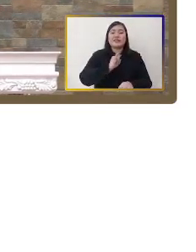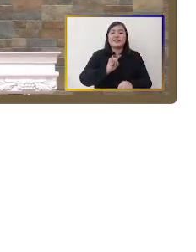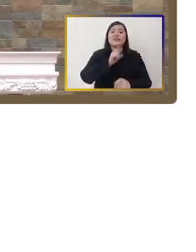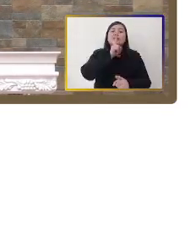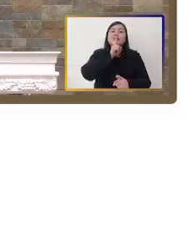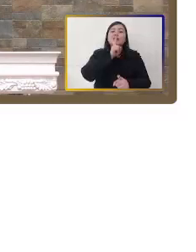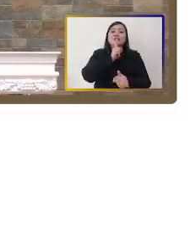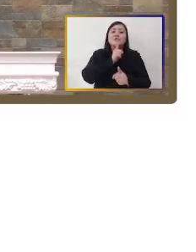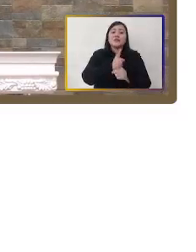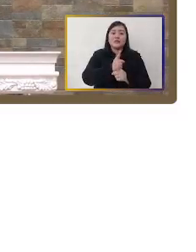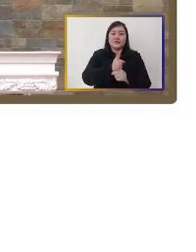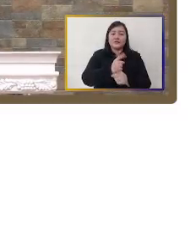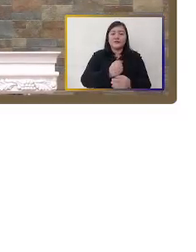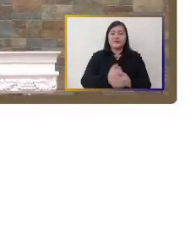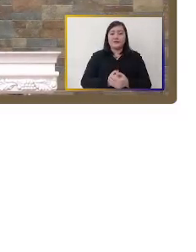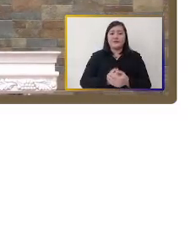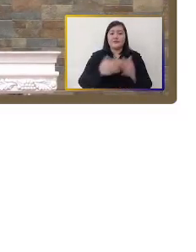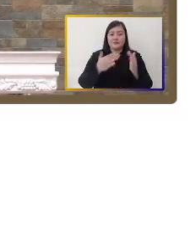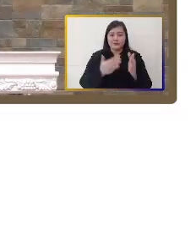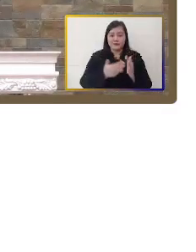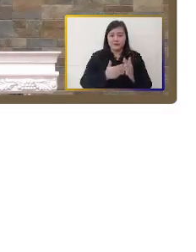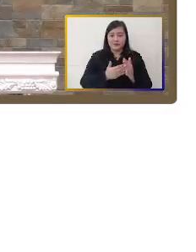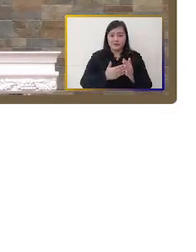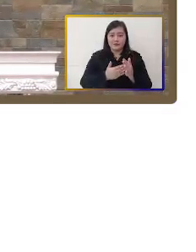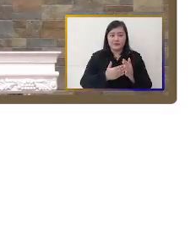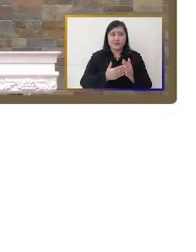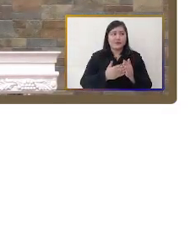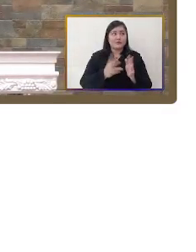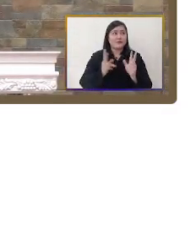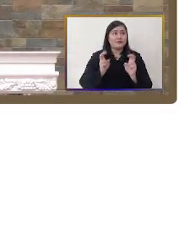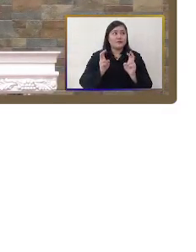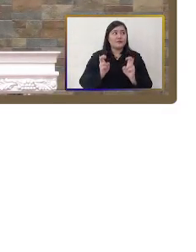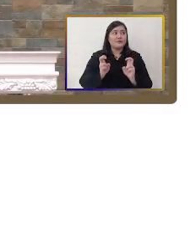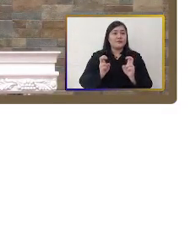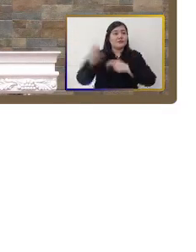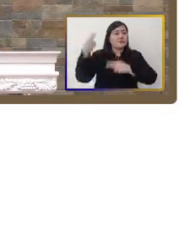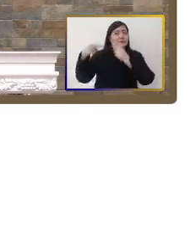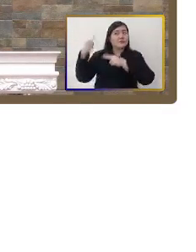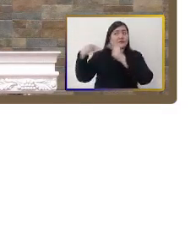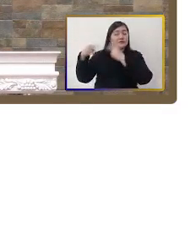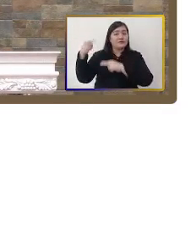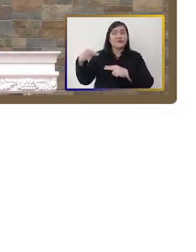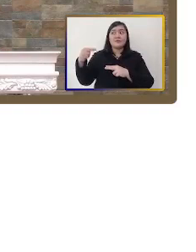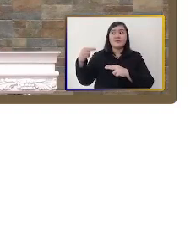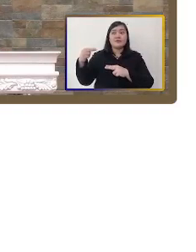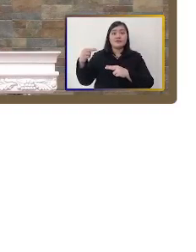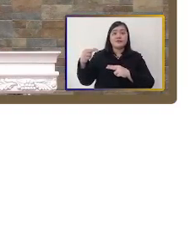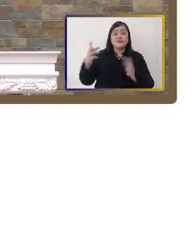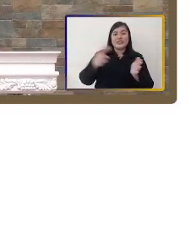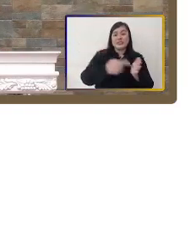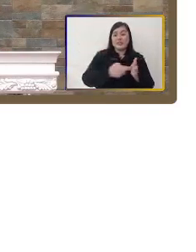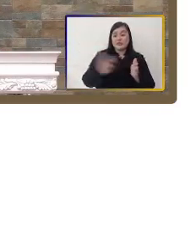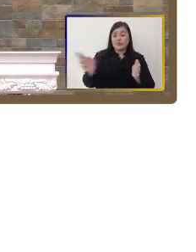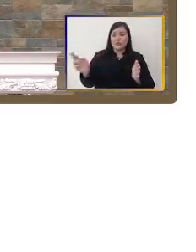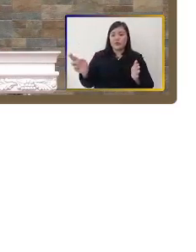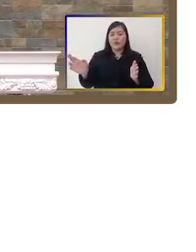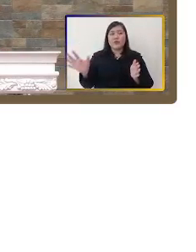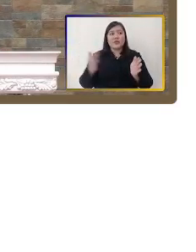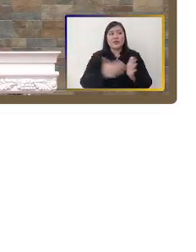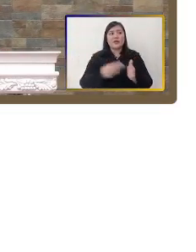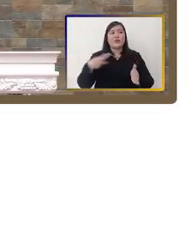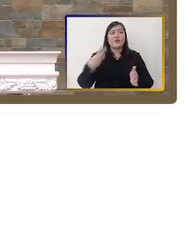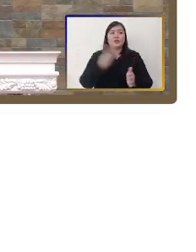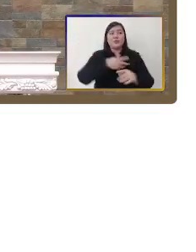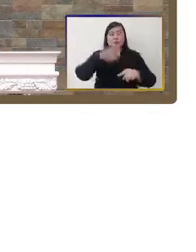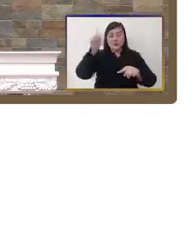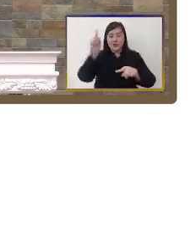of historical elimination. And, mga kapatid, hindi po natin pwede tanggalin ang Biblia pagdating